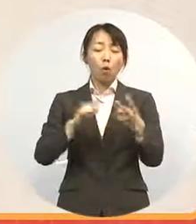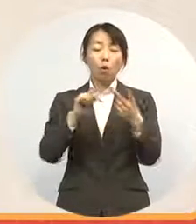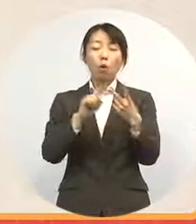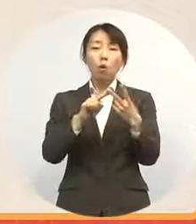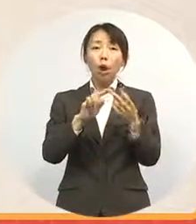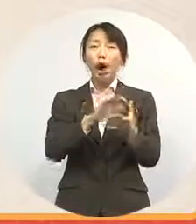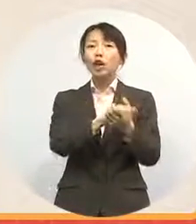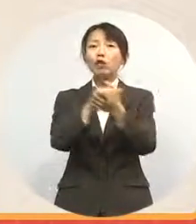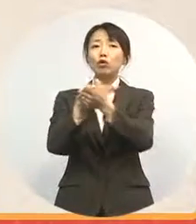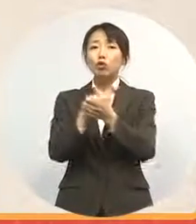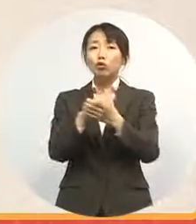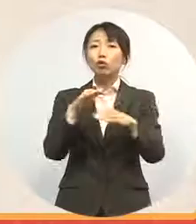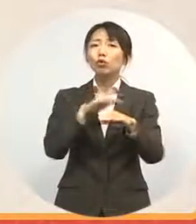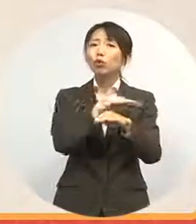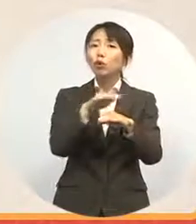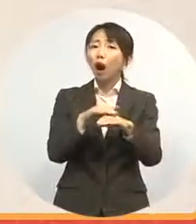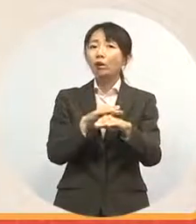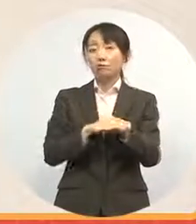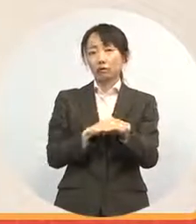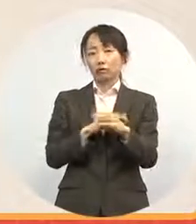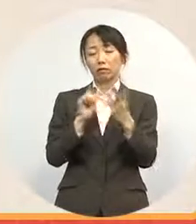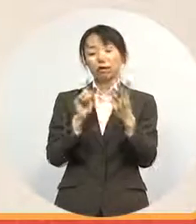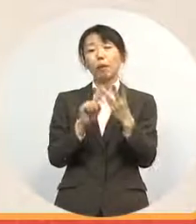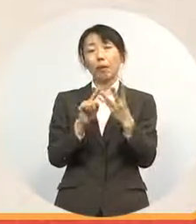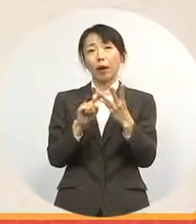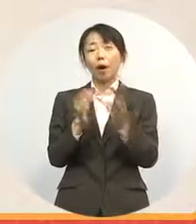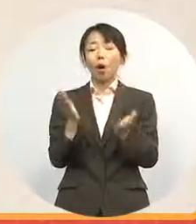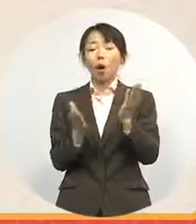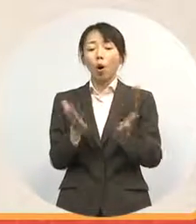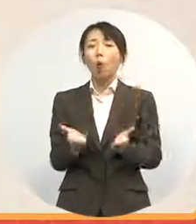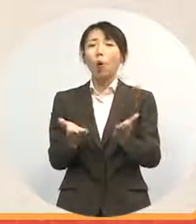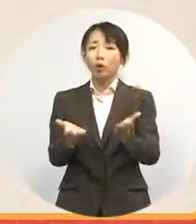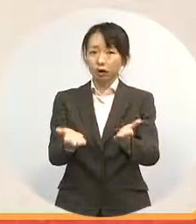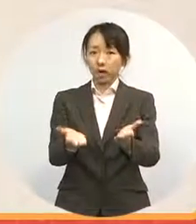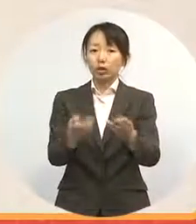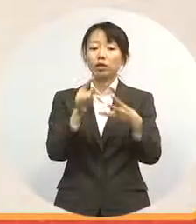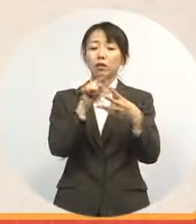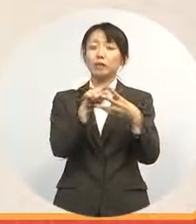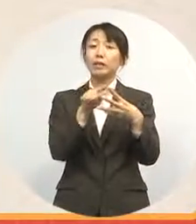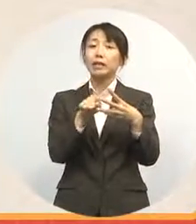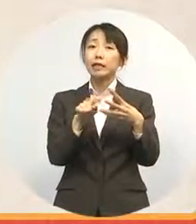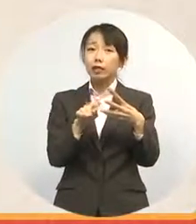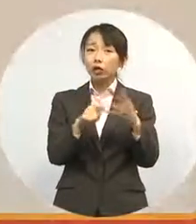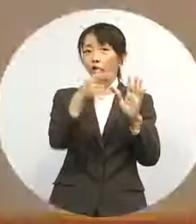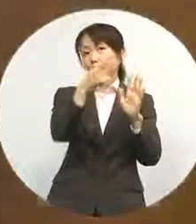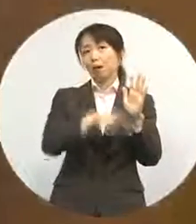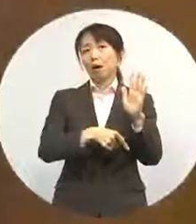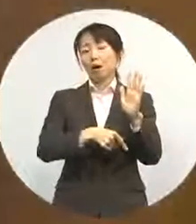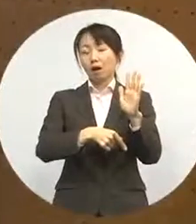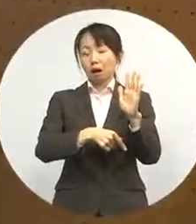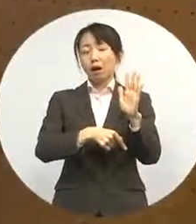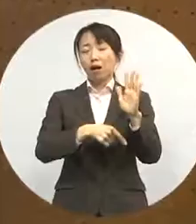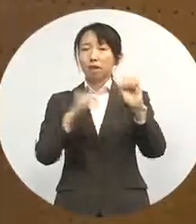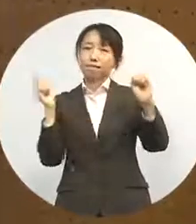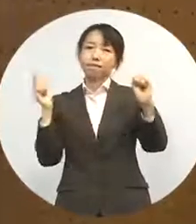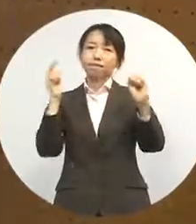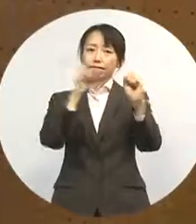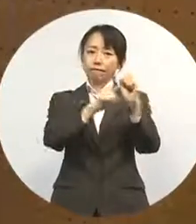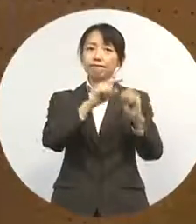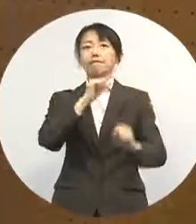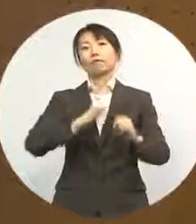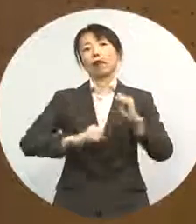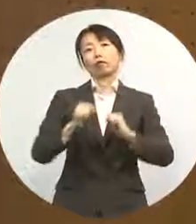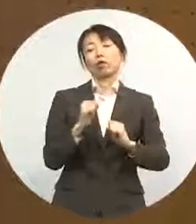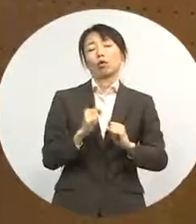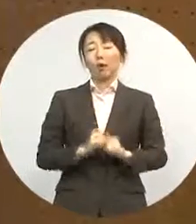の愛というんですね、それから3番目奉仕という、この大きな3つのテーマに掲げまして、活動してたわけです。